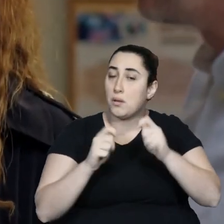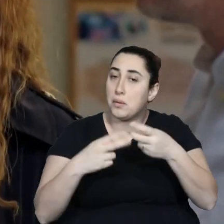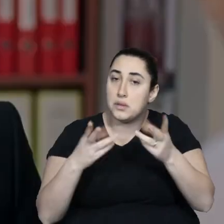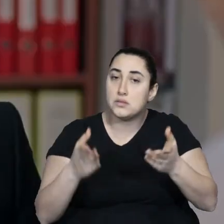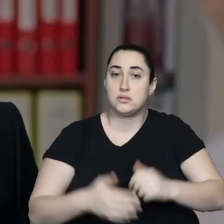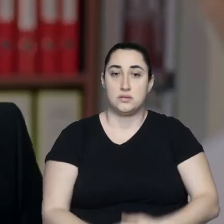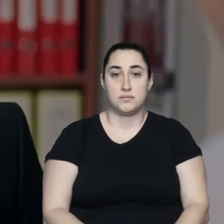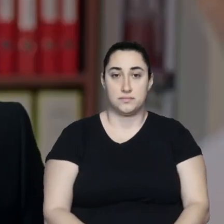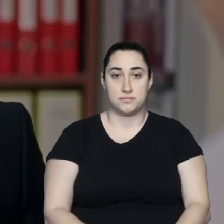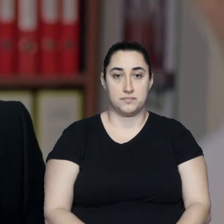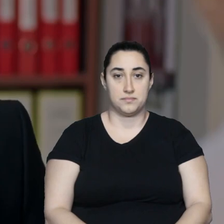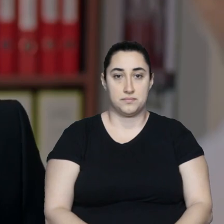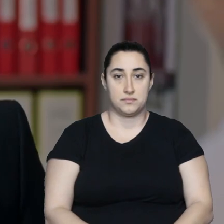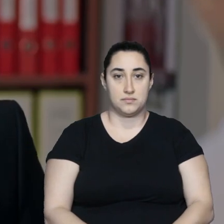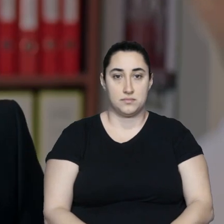ardına koyma.